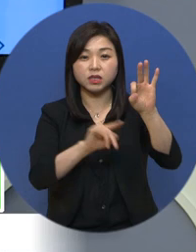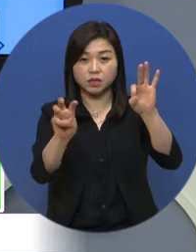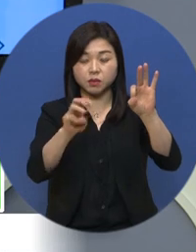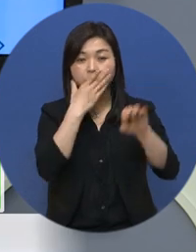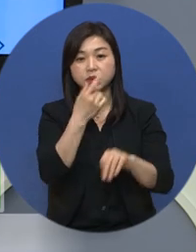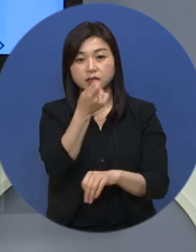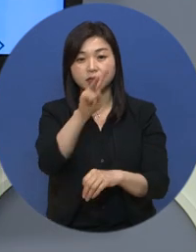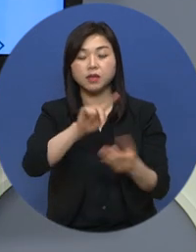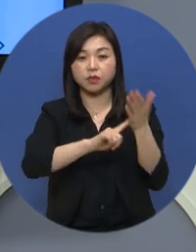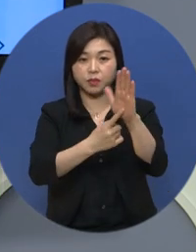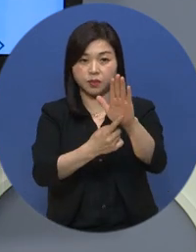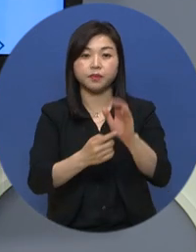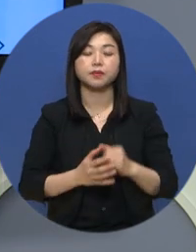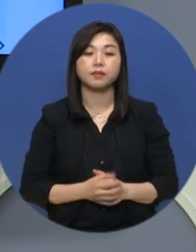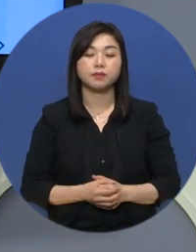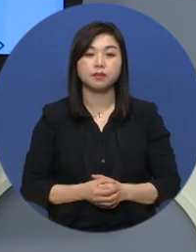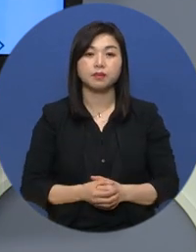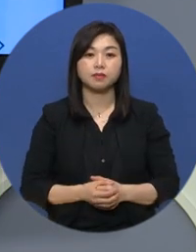방송됩니다